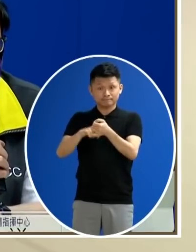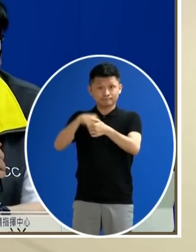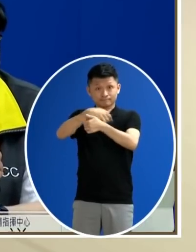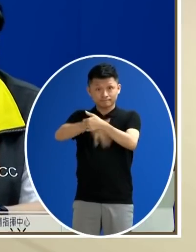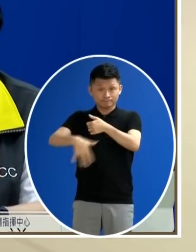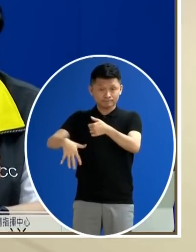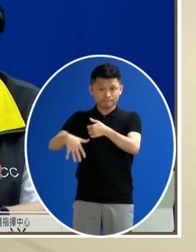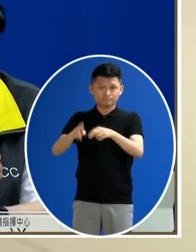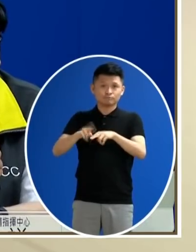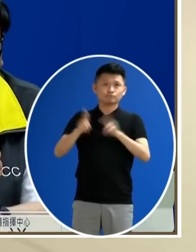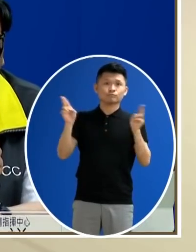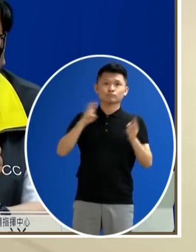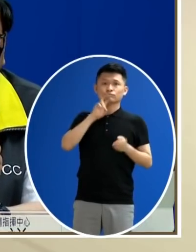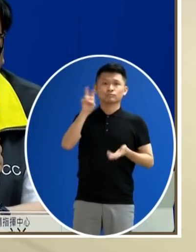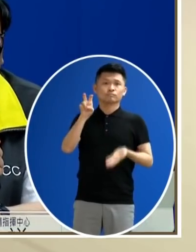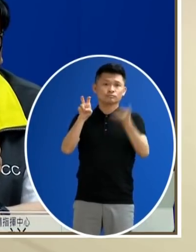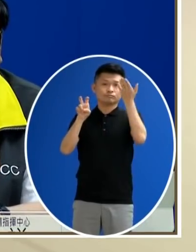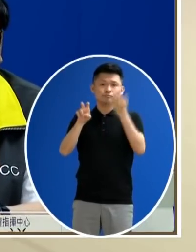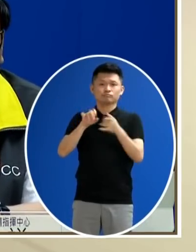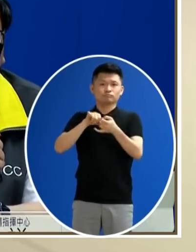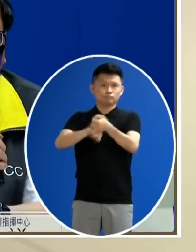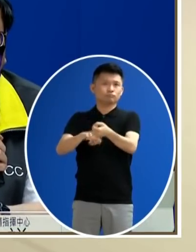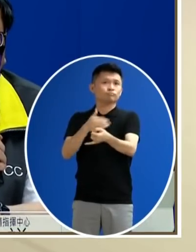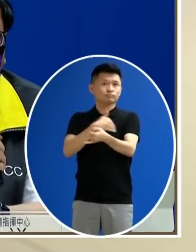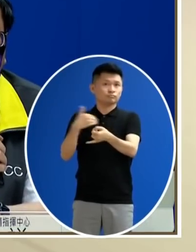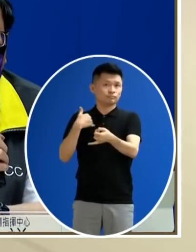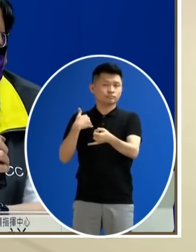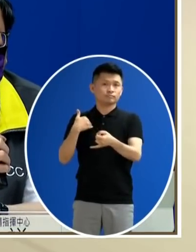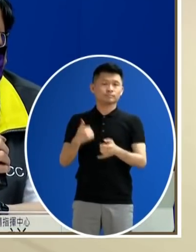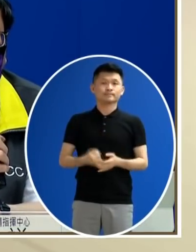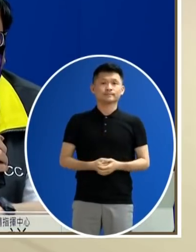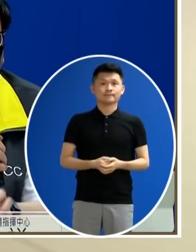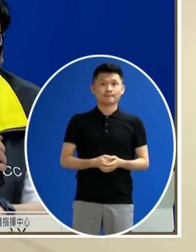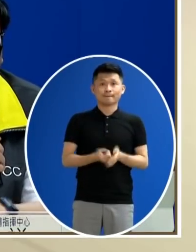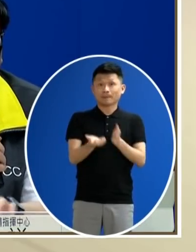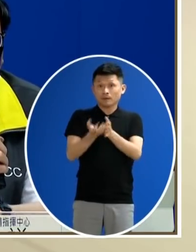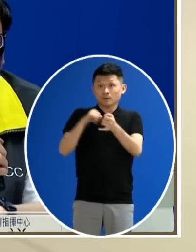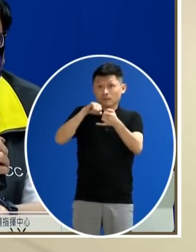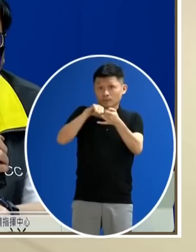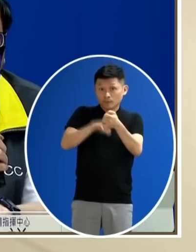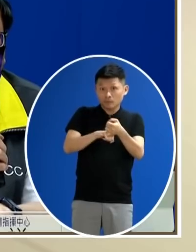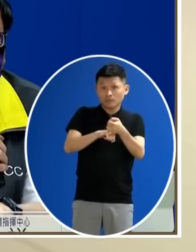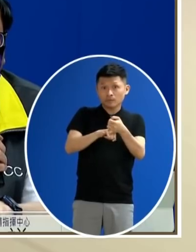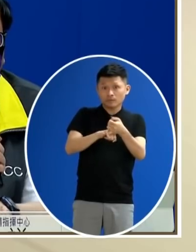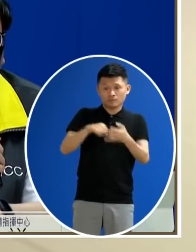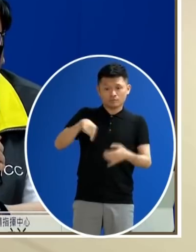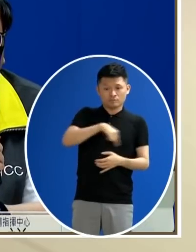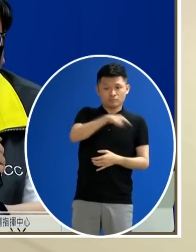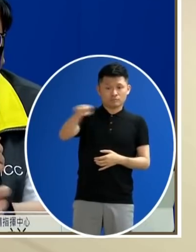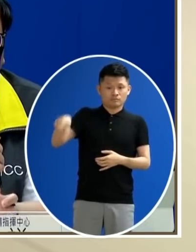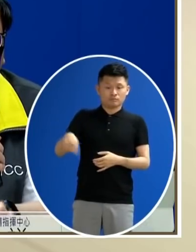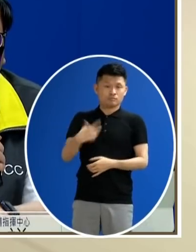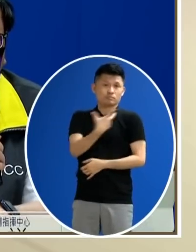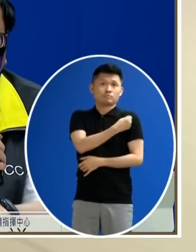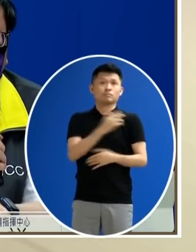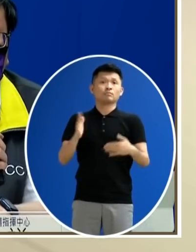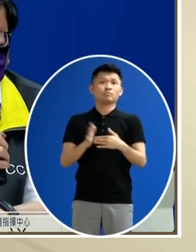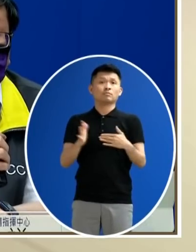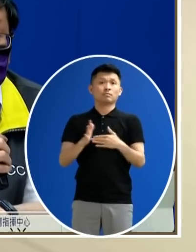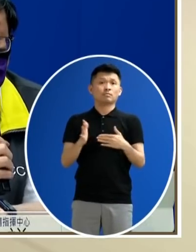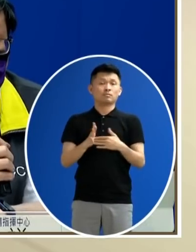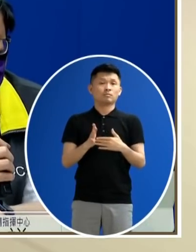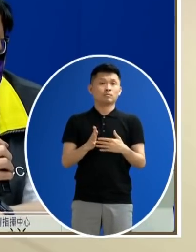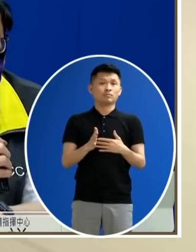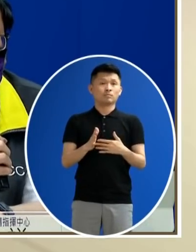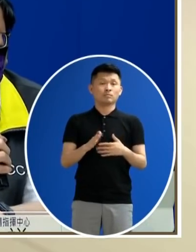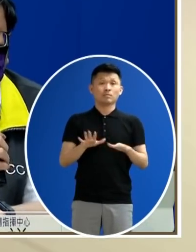有人是20岁以上都可以打哈。那至于说因为我们的预约那一轮已经都打完了，所以现在直接去打当然